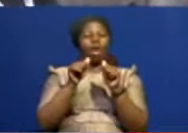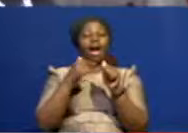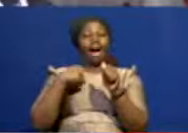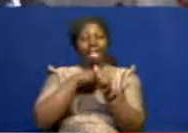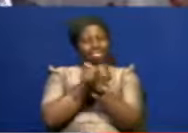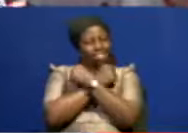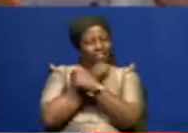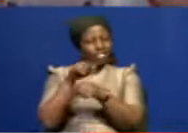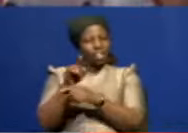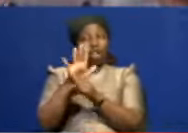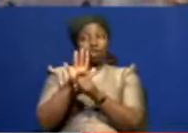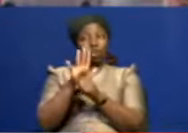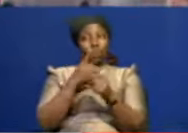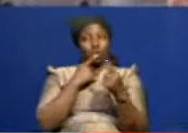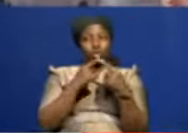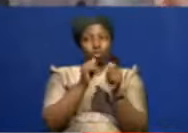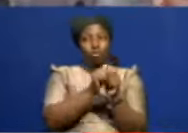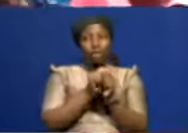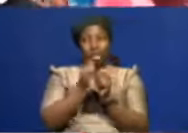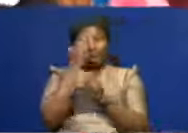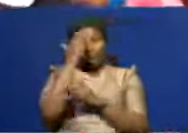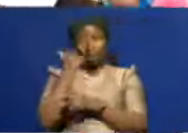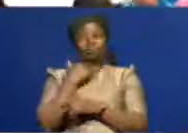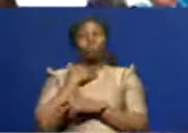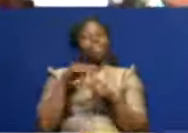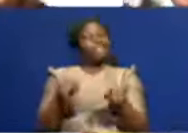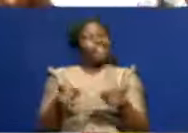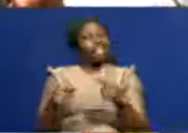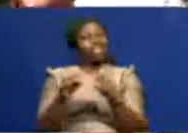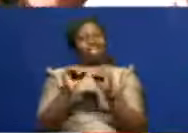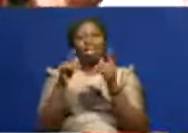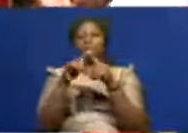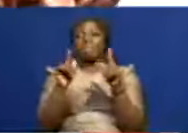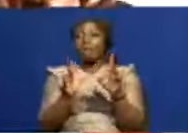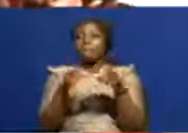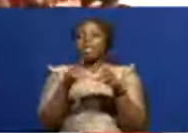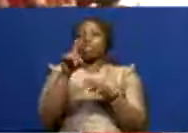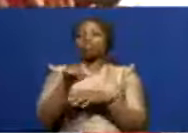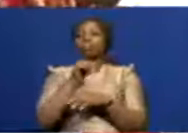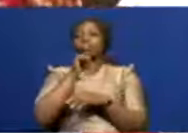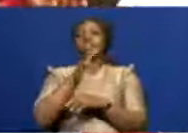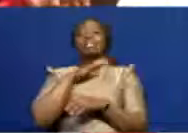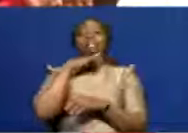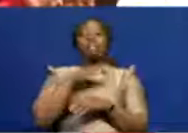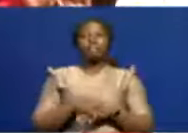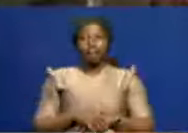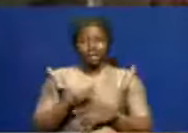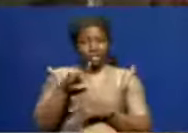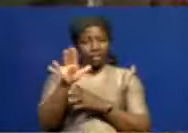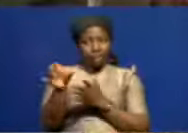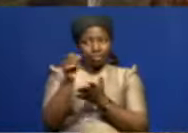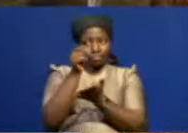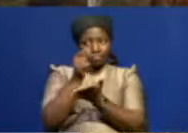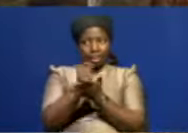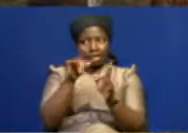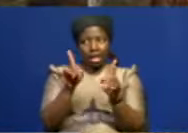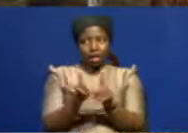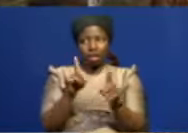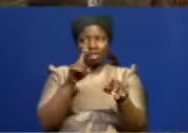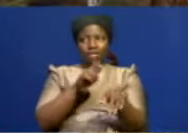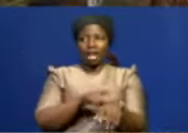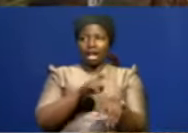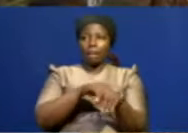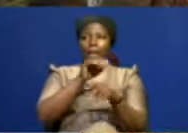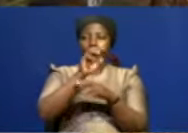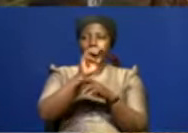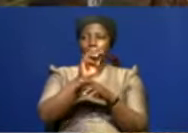kwa sababu hakuna vita ile tungetaka ni chama isikufe. Chege aliyeteuliwa kama kiongozi wa muda wa chama cha Jubilee alisema upande wake